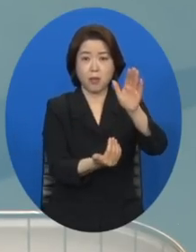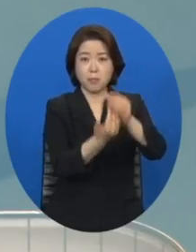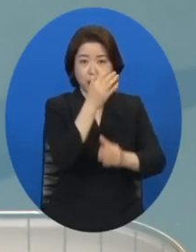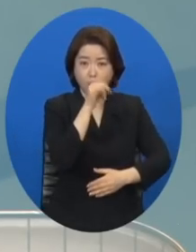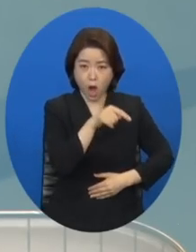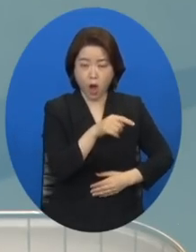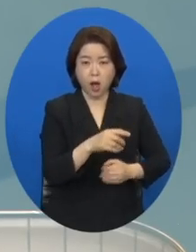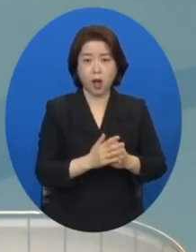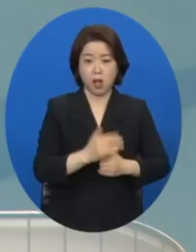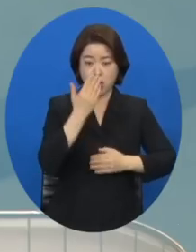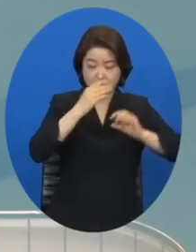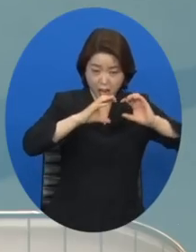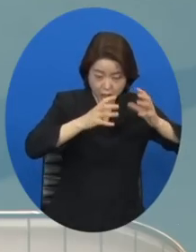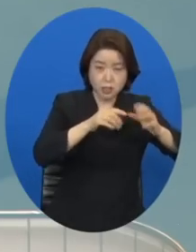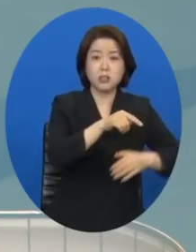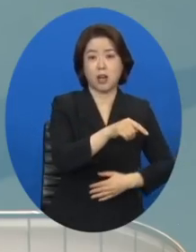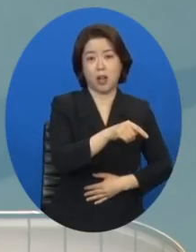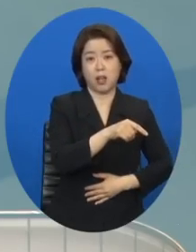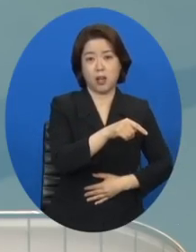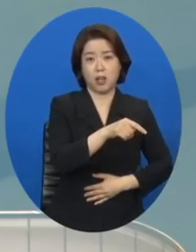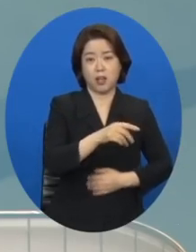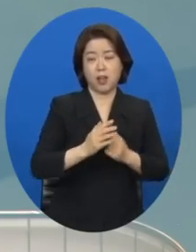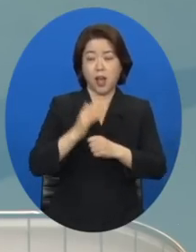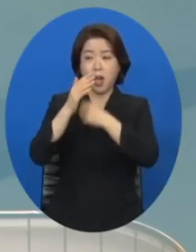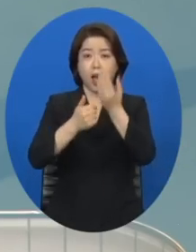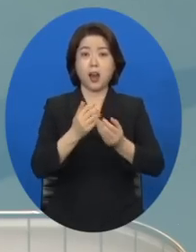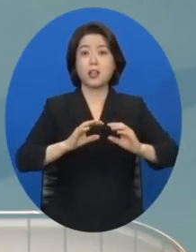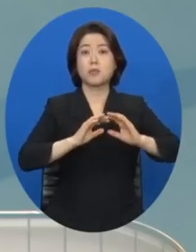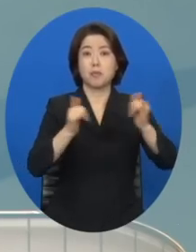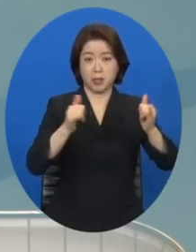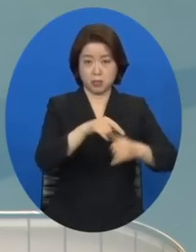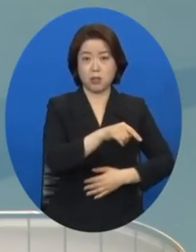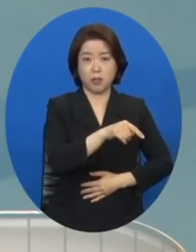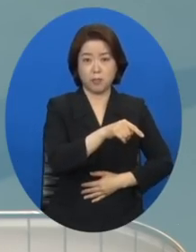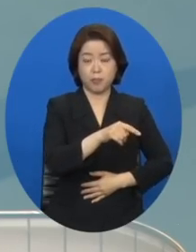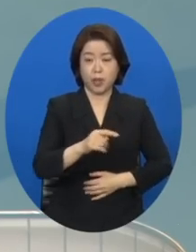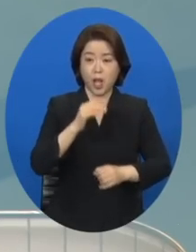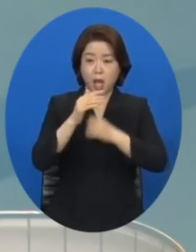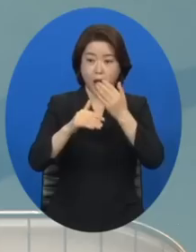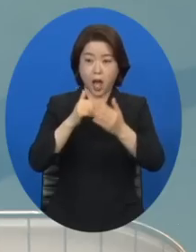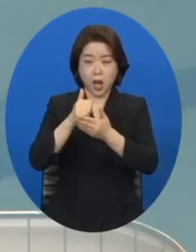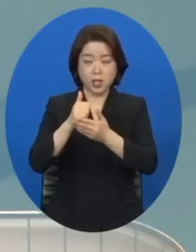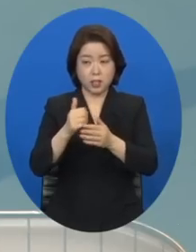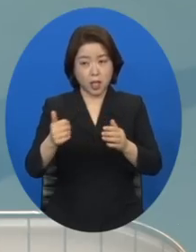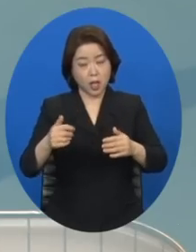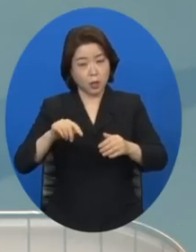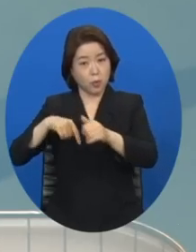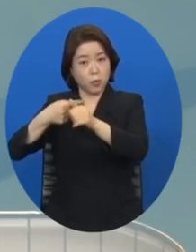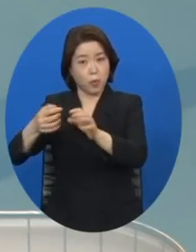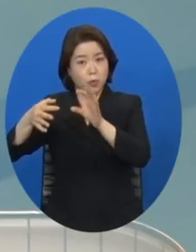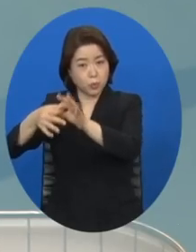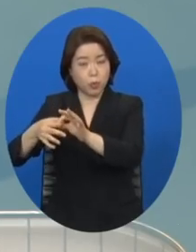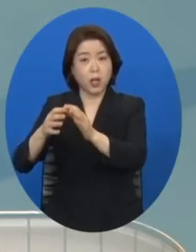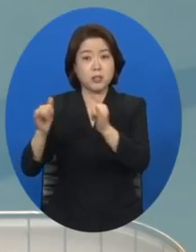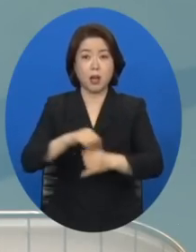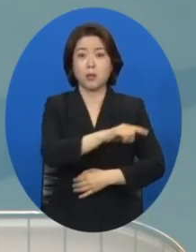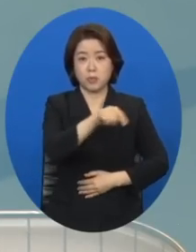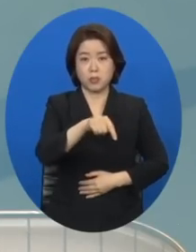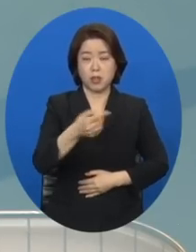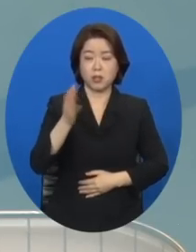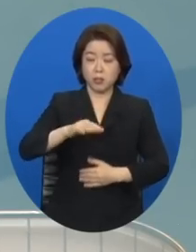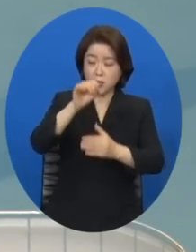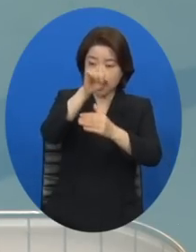이스라엘이라고 했어요 그렇죠 하나님의 백성이잖아요 하나님께 붙어 있는 자들이잖아요 근데 어떤 열매가 맺혔어요